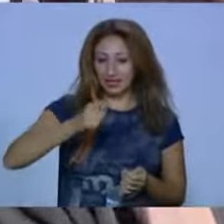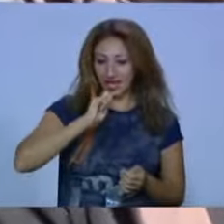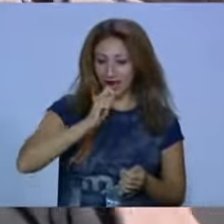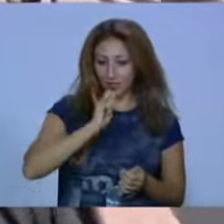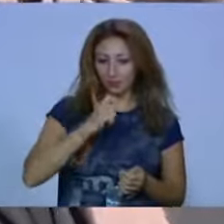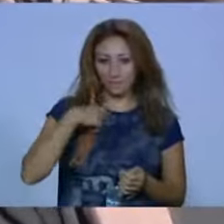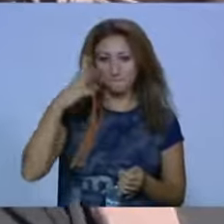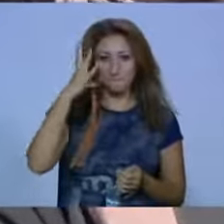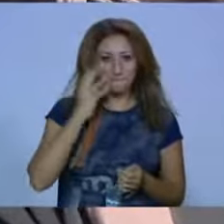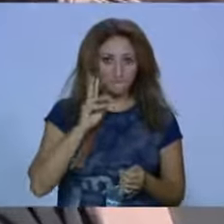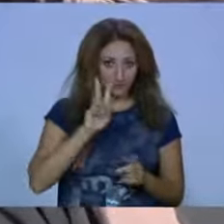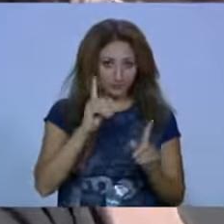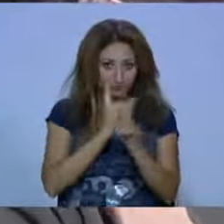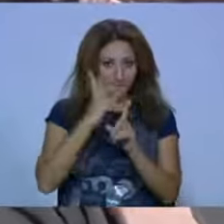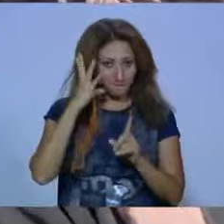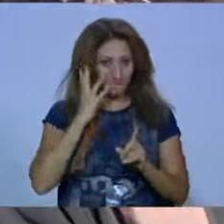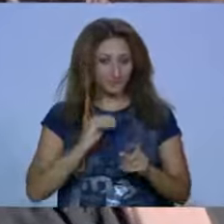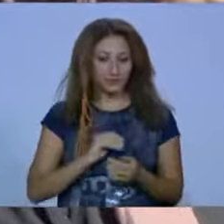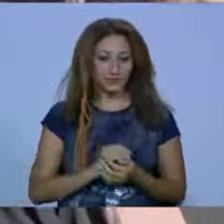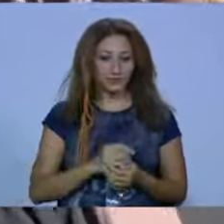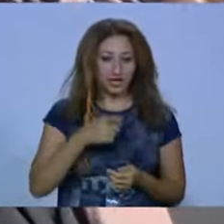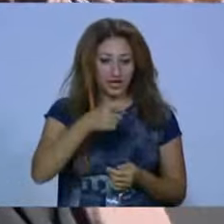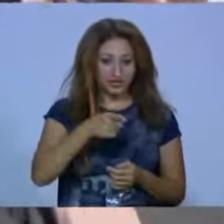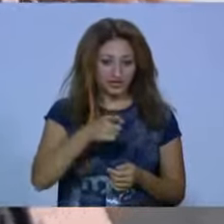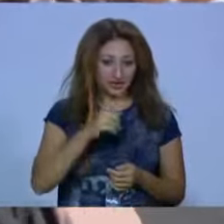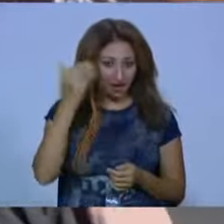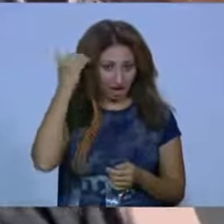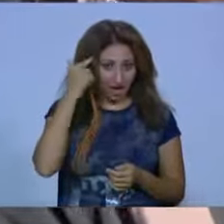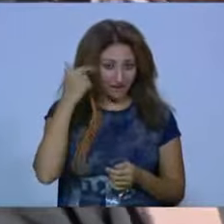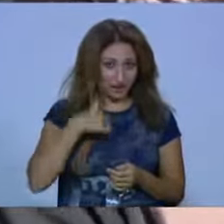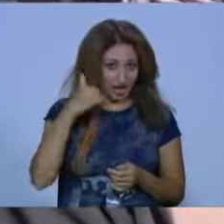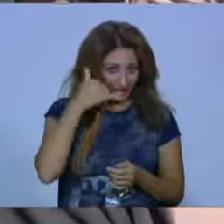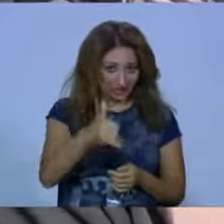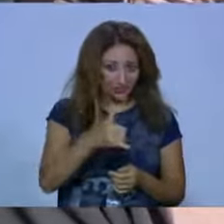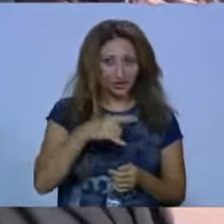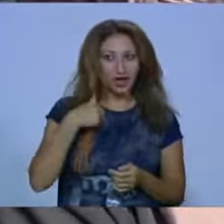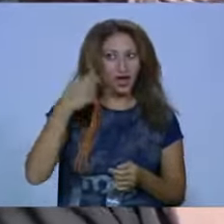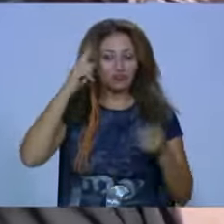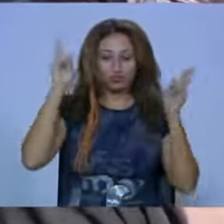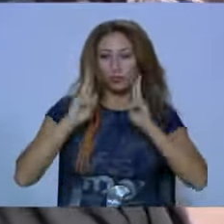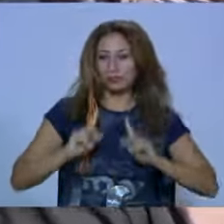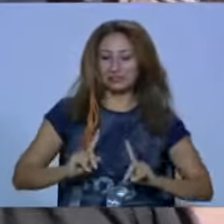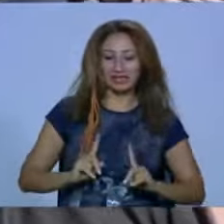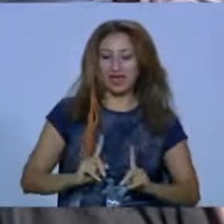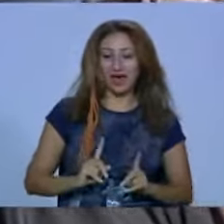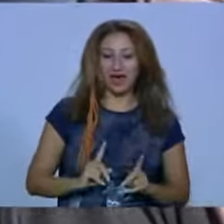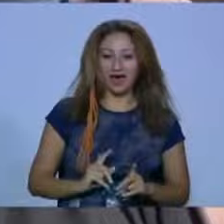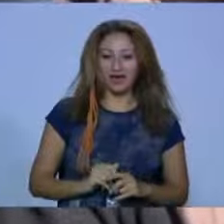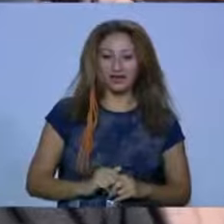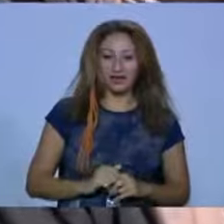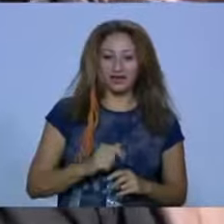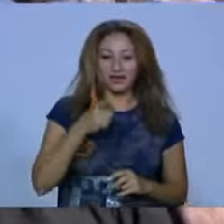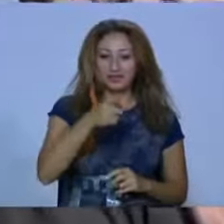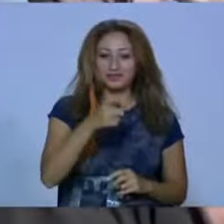انت؟ انا سعيده بحضرتك. اولا توقعت ان احنا نكلمك؟ بصراحه لا، مفاجاه جميله قوي. انت عملتي ايه؟ سجلتي ازاي بقى قولي لي؟